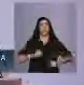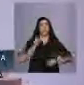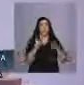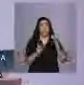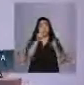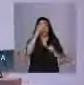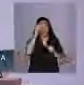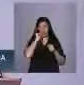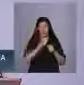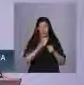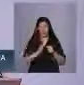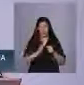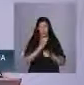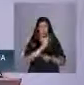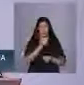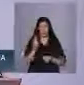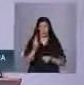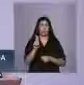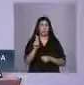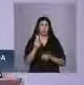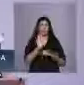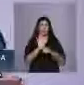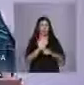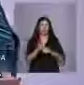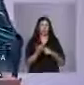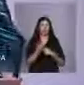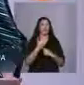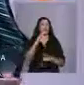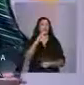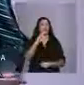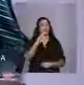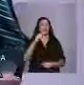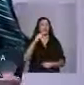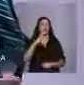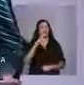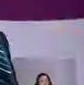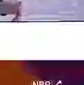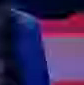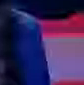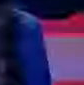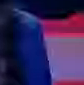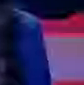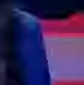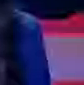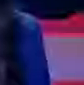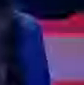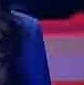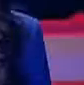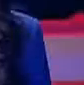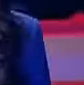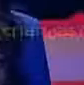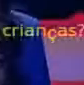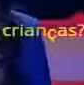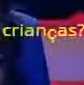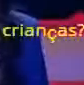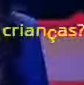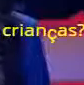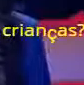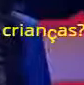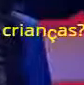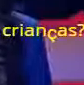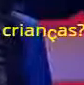processo chamado cooperação. E o outro foi a conquista do fogo. В неконституционном